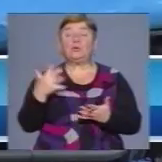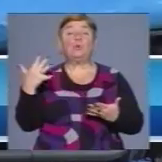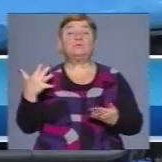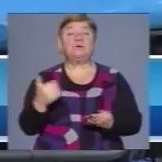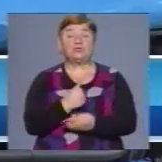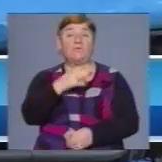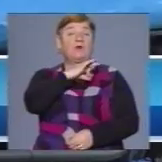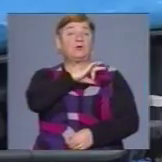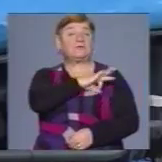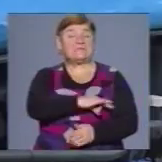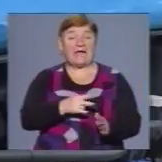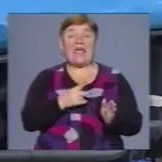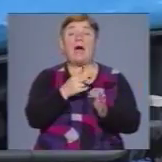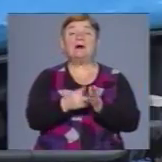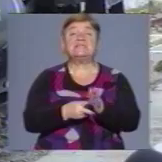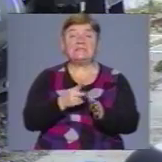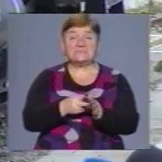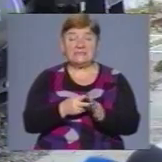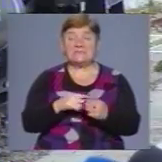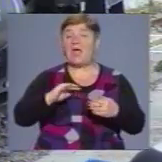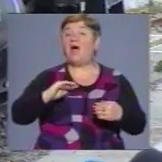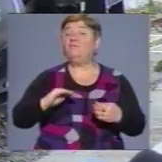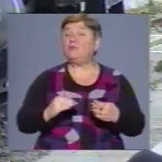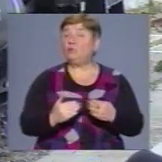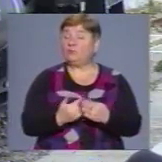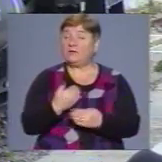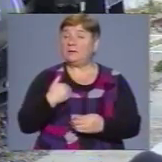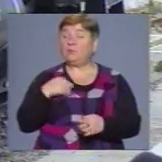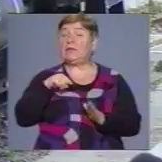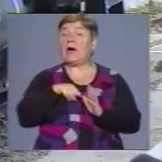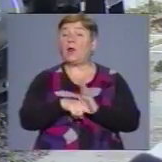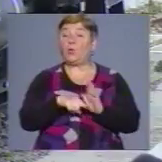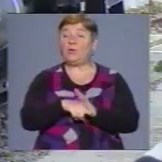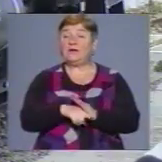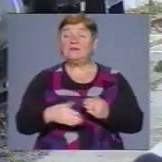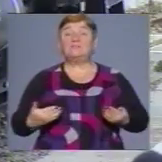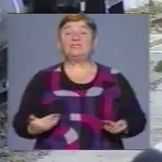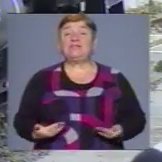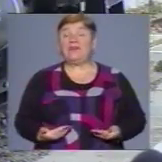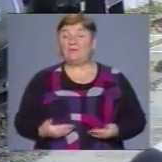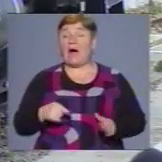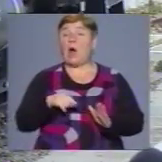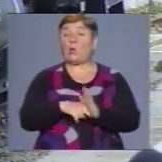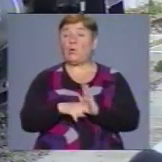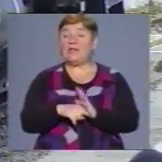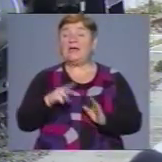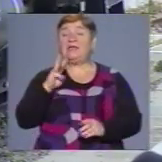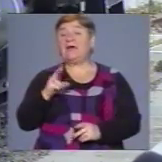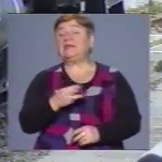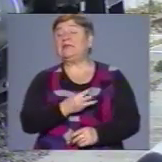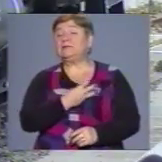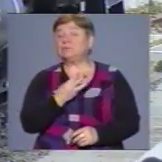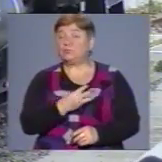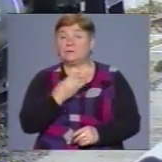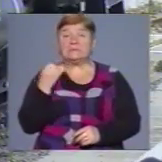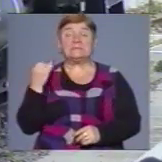успішного використання залізниці, успішного відновлення. Моя роль відведена моїй життєвій ролі, по суті. Як ентузіаст, як людина, яка